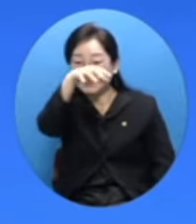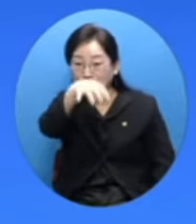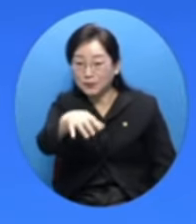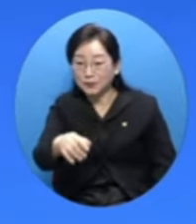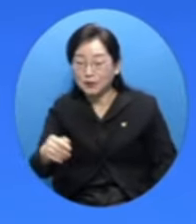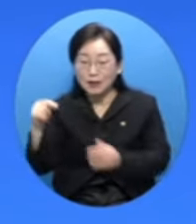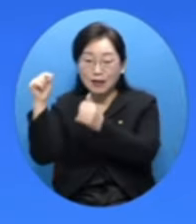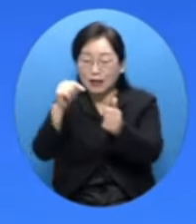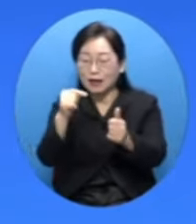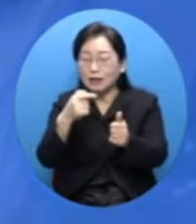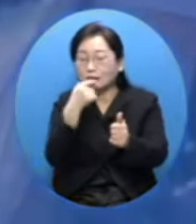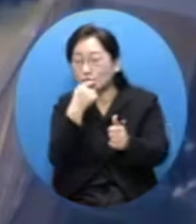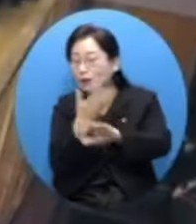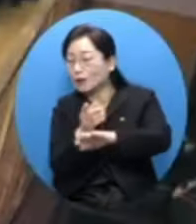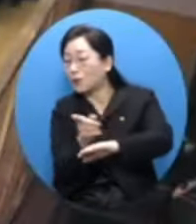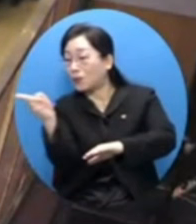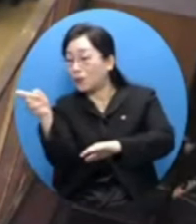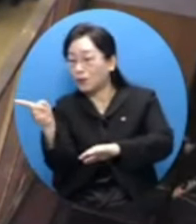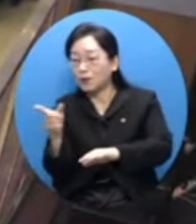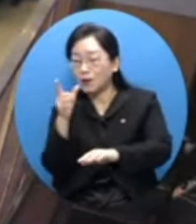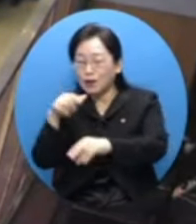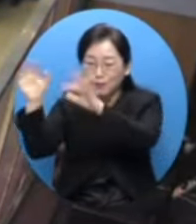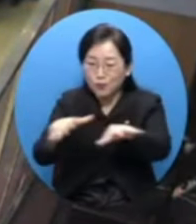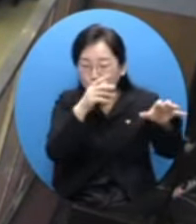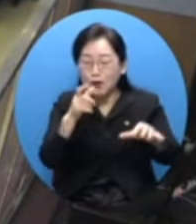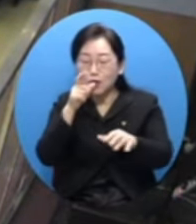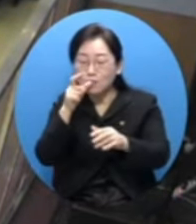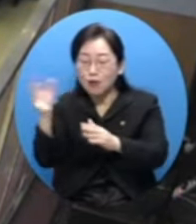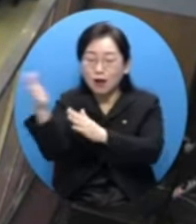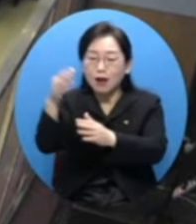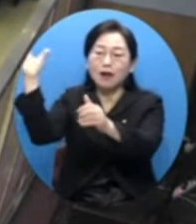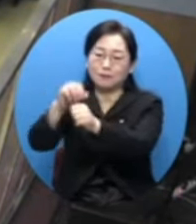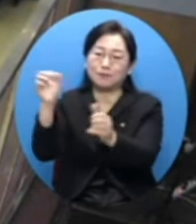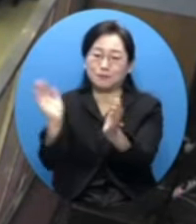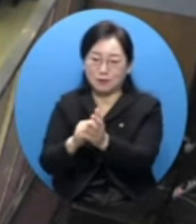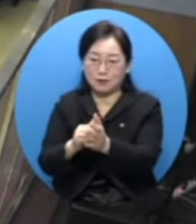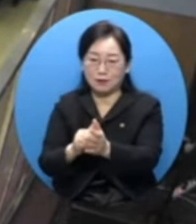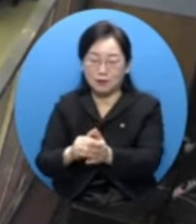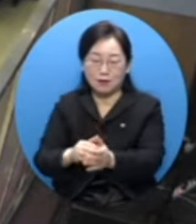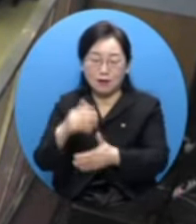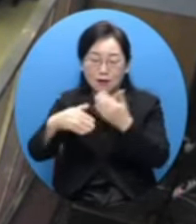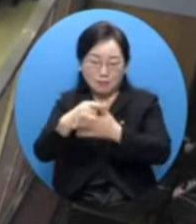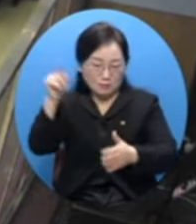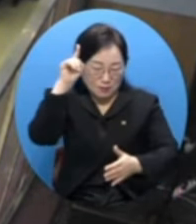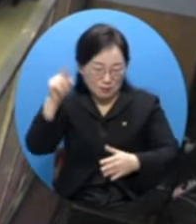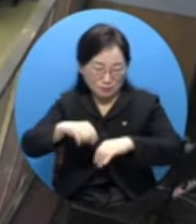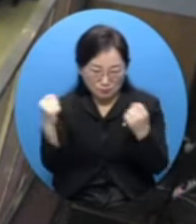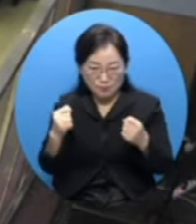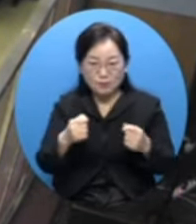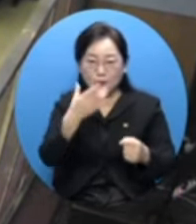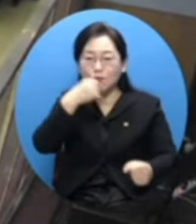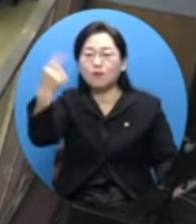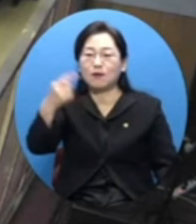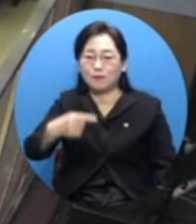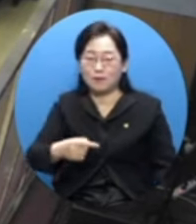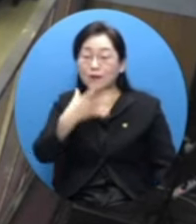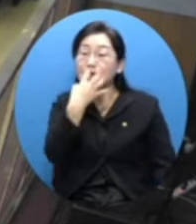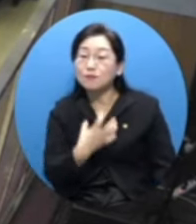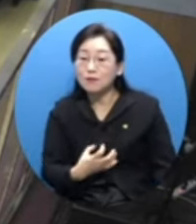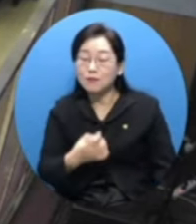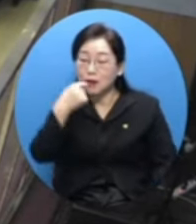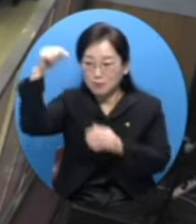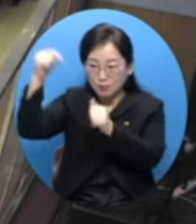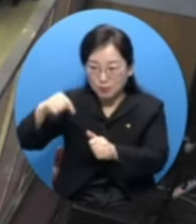만나 물고기 뱃속에 들어가게 된 것입니다. 하나님 말씀에 전폭적으로 순종하는 자에게 복이 임하게 되는 것입니다. 아브라함이 명령을 받았을 때 그